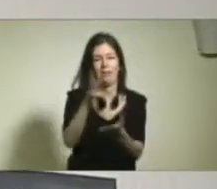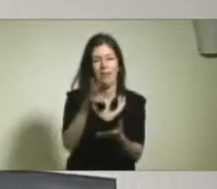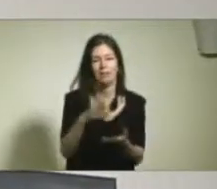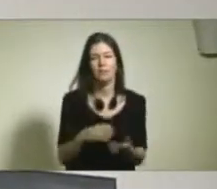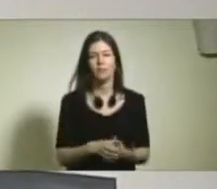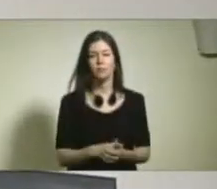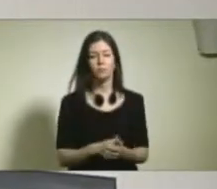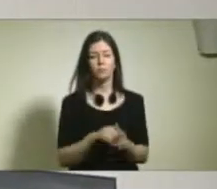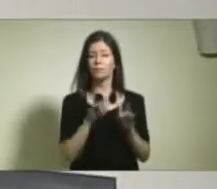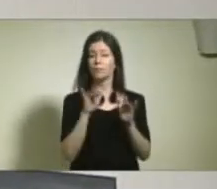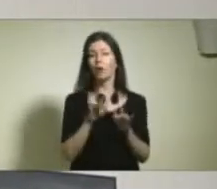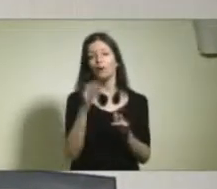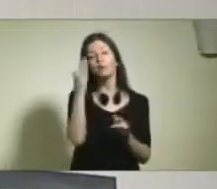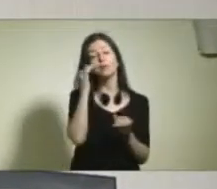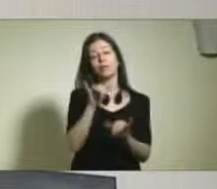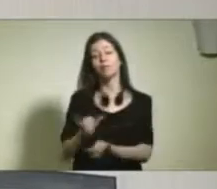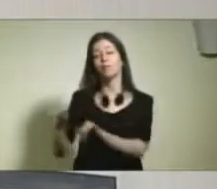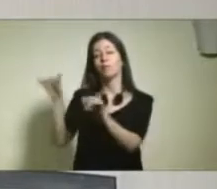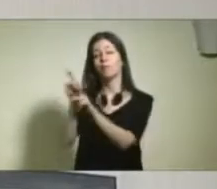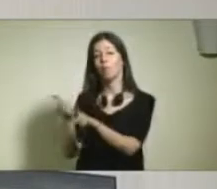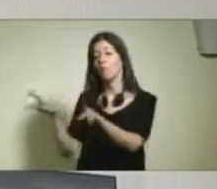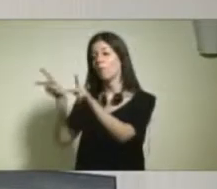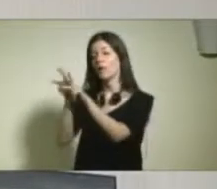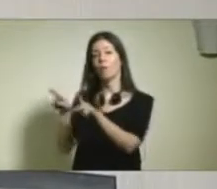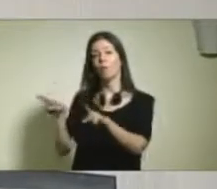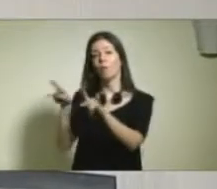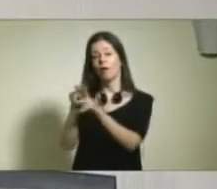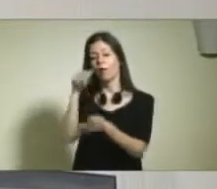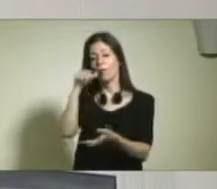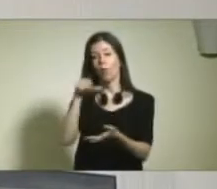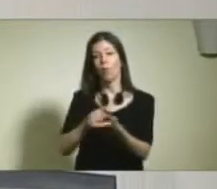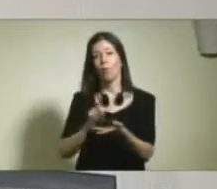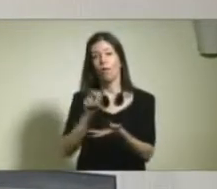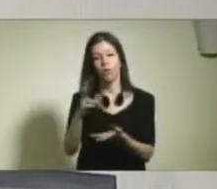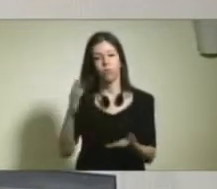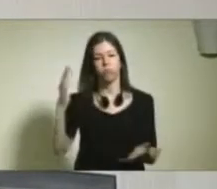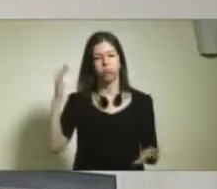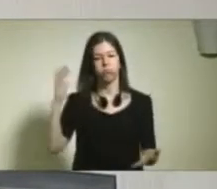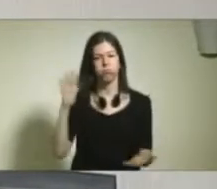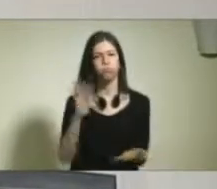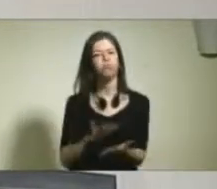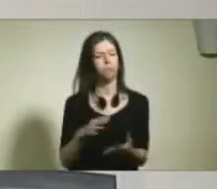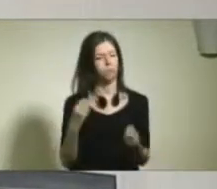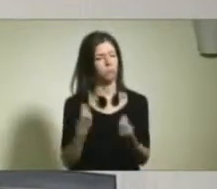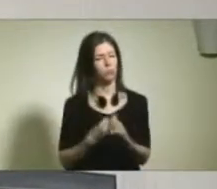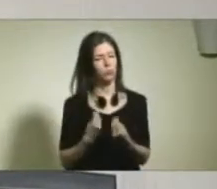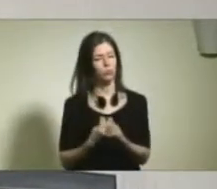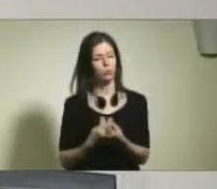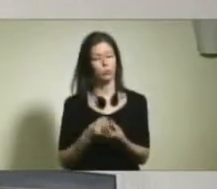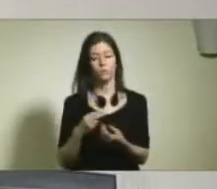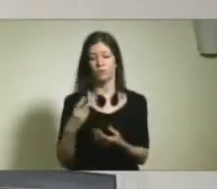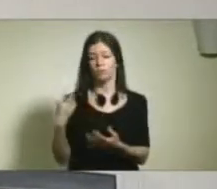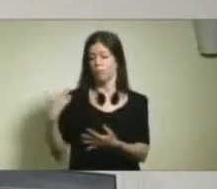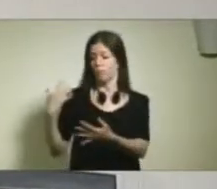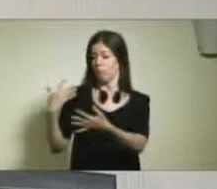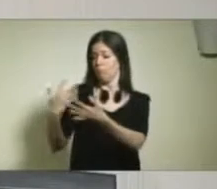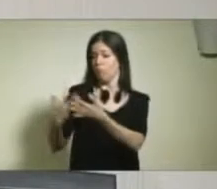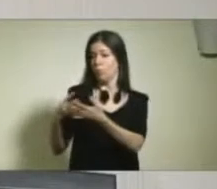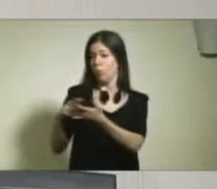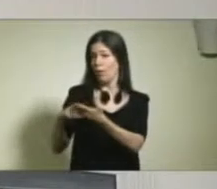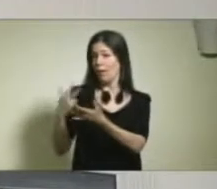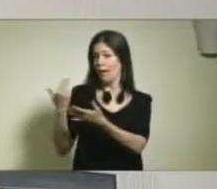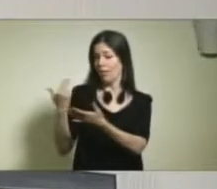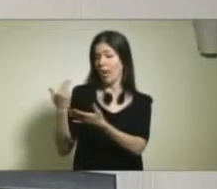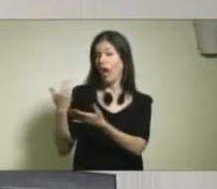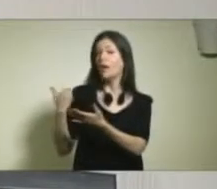aussi une forte chute du courrier. Et donc, jusqu'à 2013, c'était toujours le